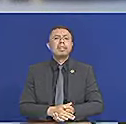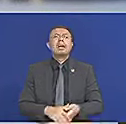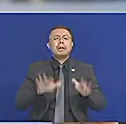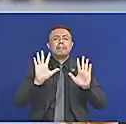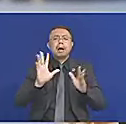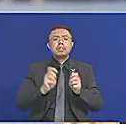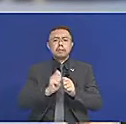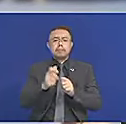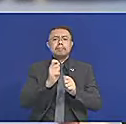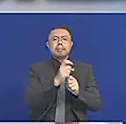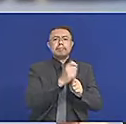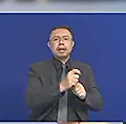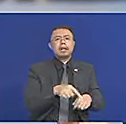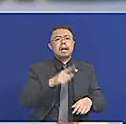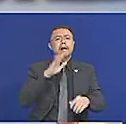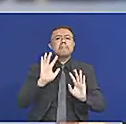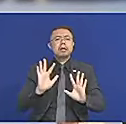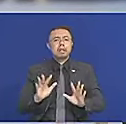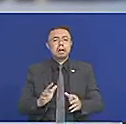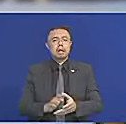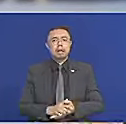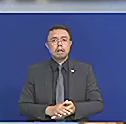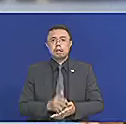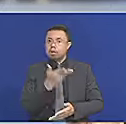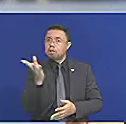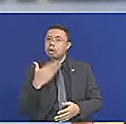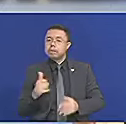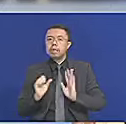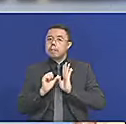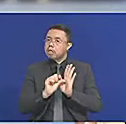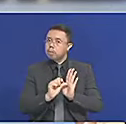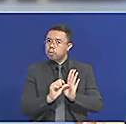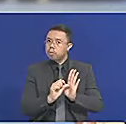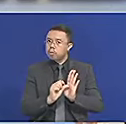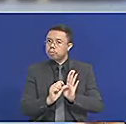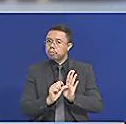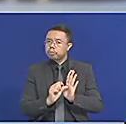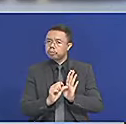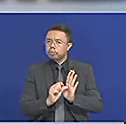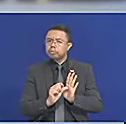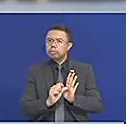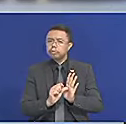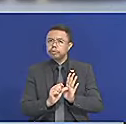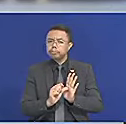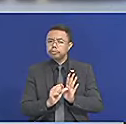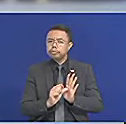Banyak biaya yang dibutuhkan. Saudara bisa bantu kok mestinya.